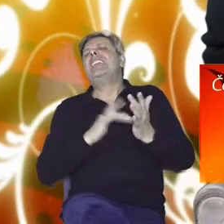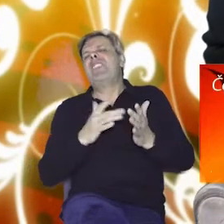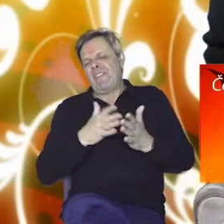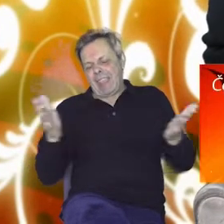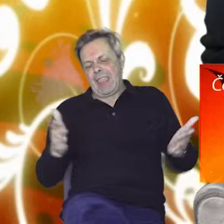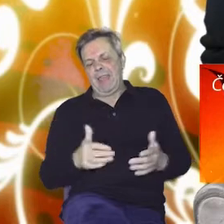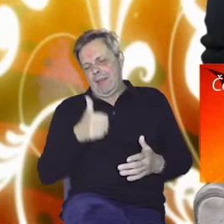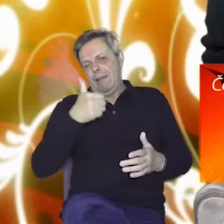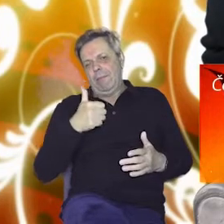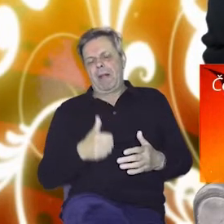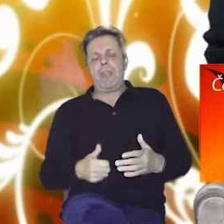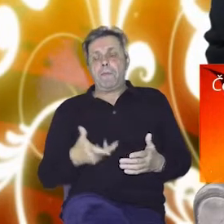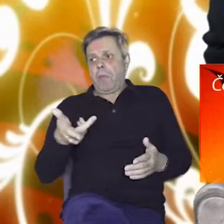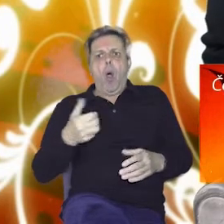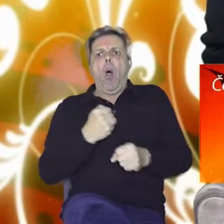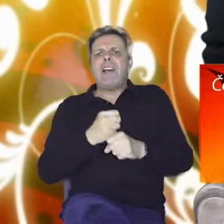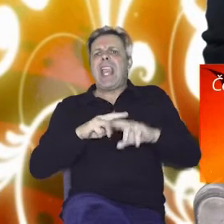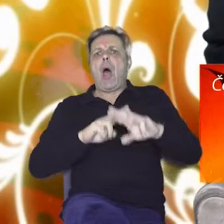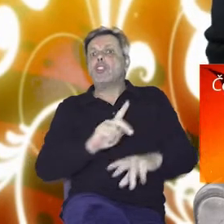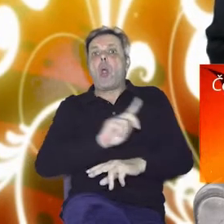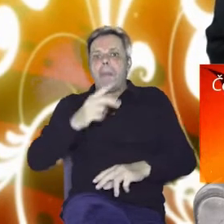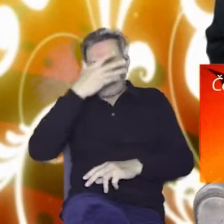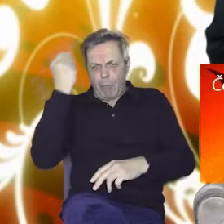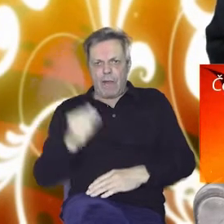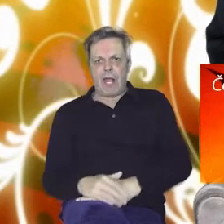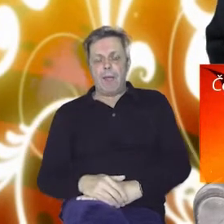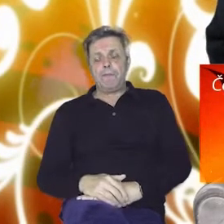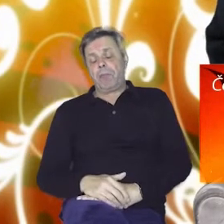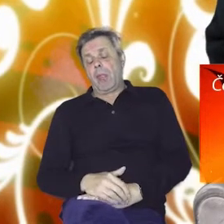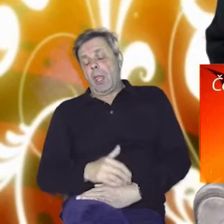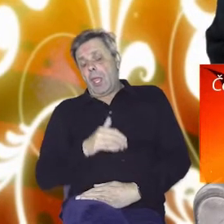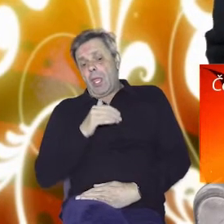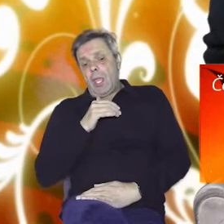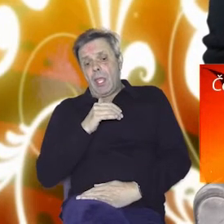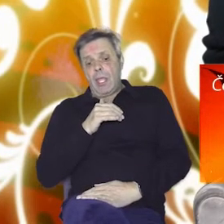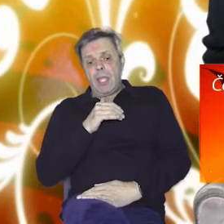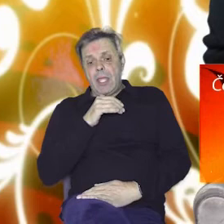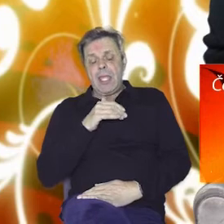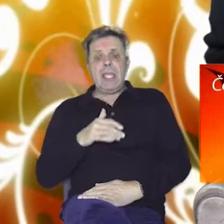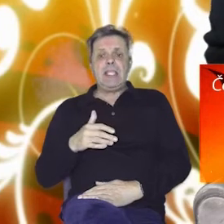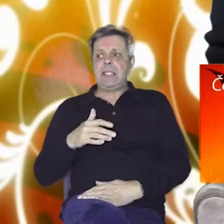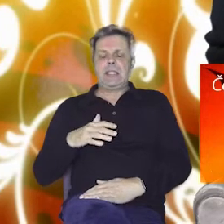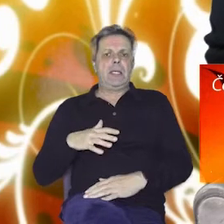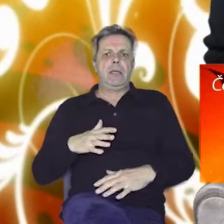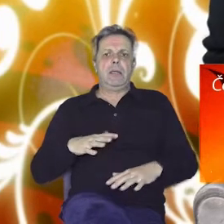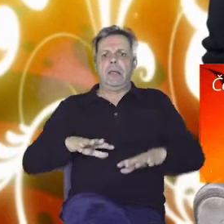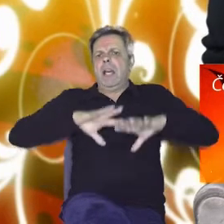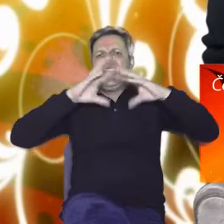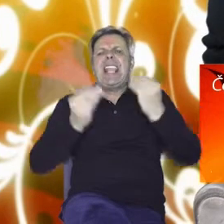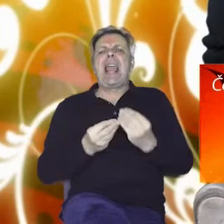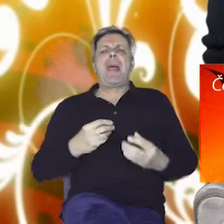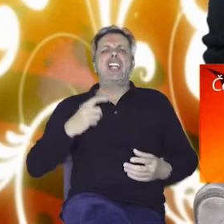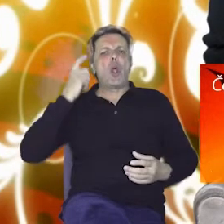djela ostaju zapravo nezaboravna. I iz cijele naše kulture, iz cijele naše